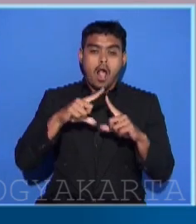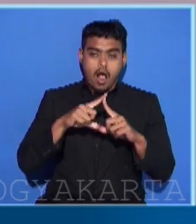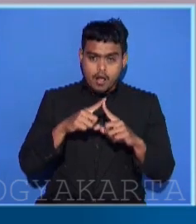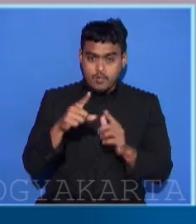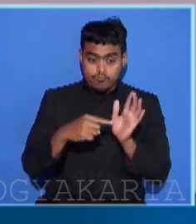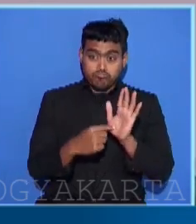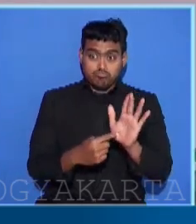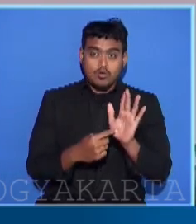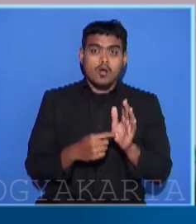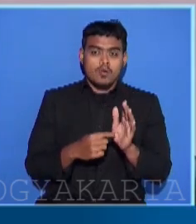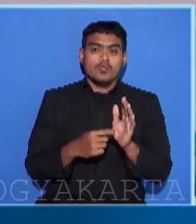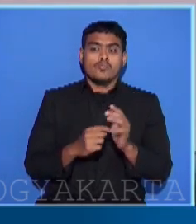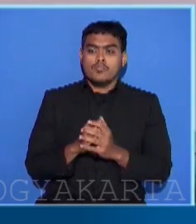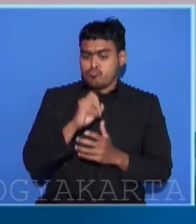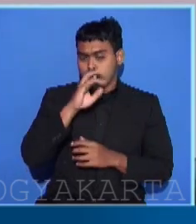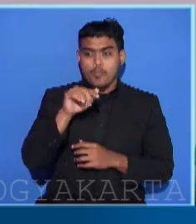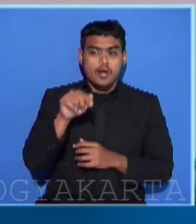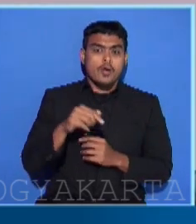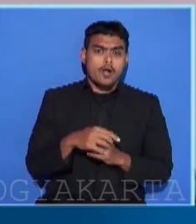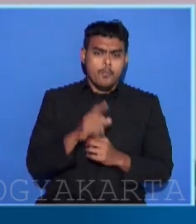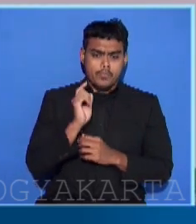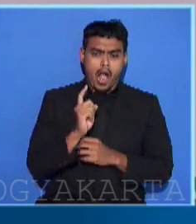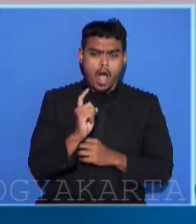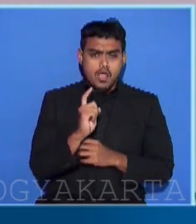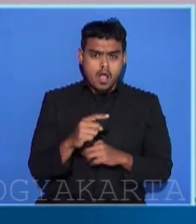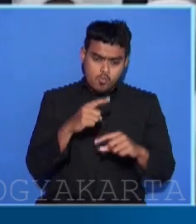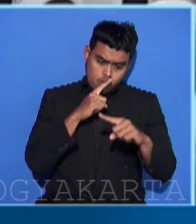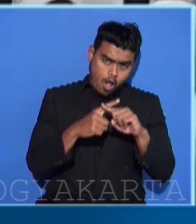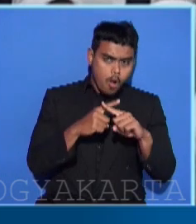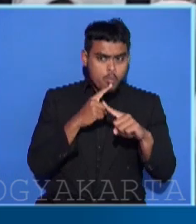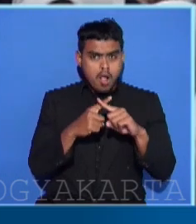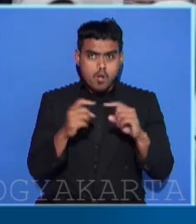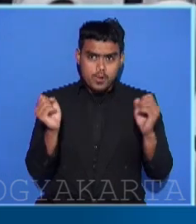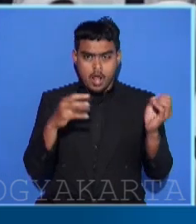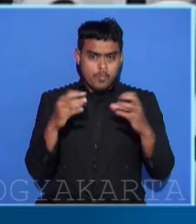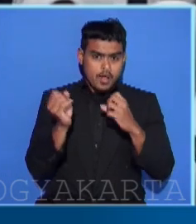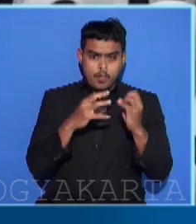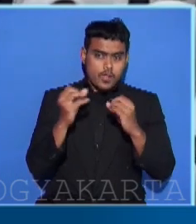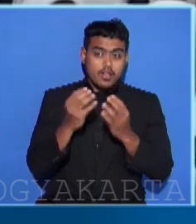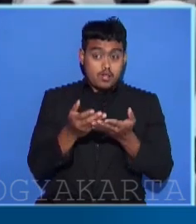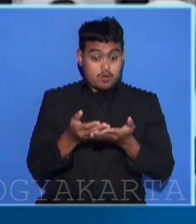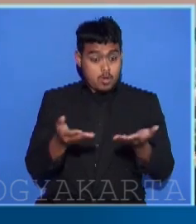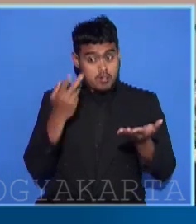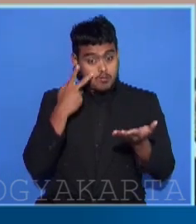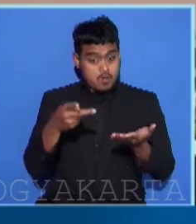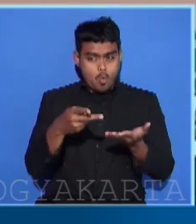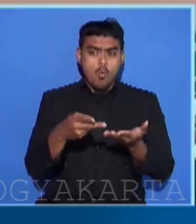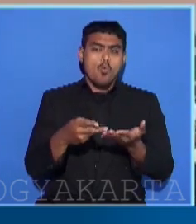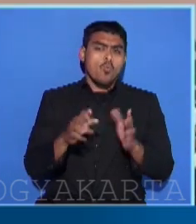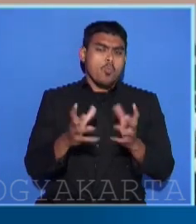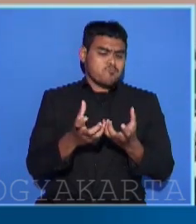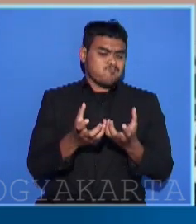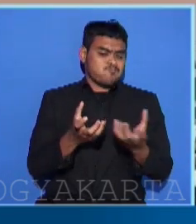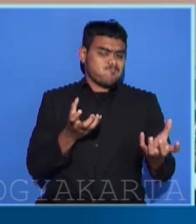UNISA, Kapolri mengingatkan bahaya hoax dan perang di medsos. Keduanya bisa menjadikan polarisasi seperti yang pernah terjadi di